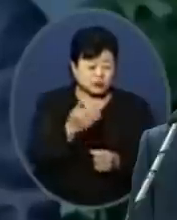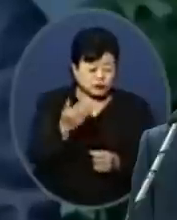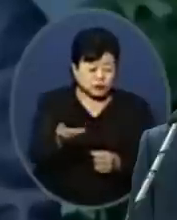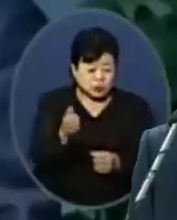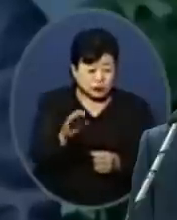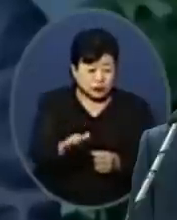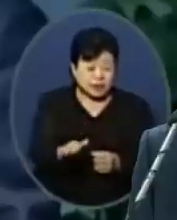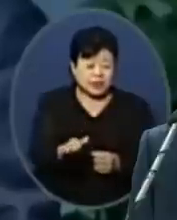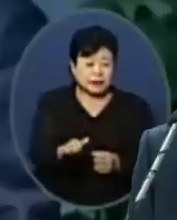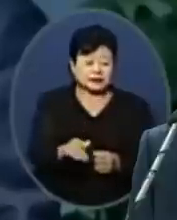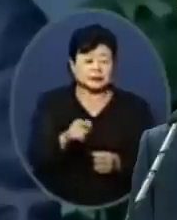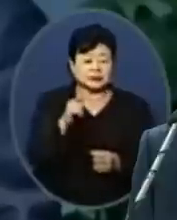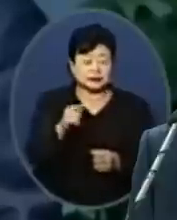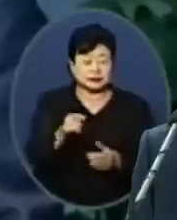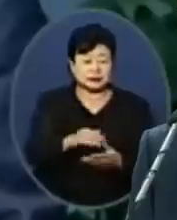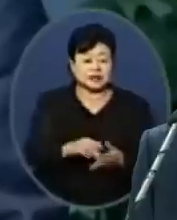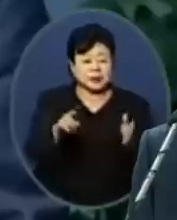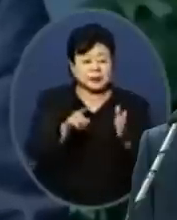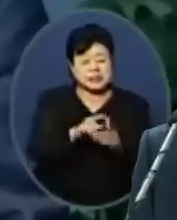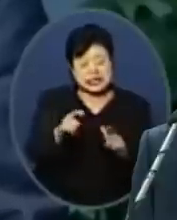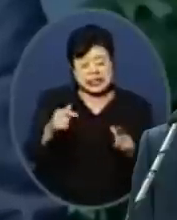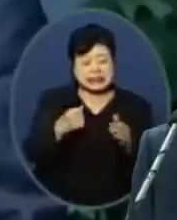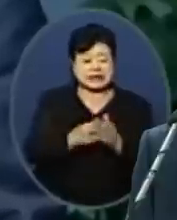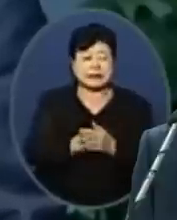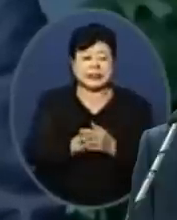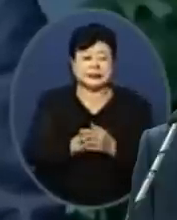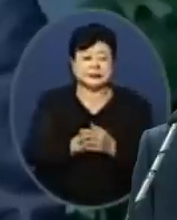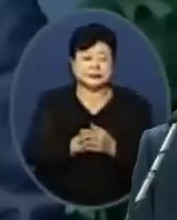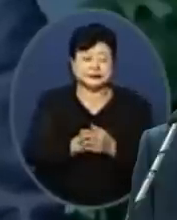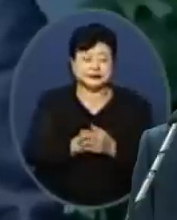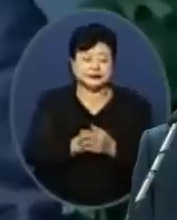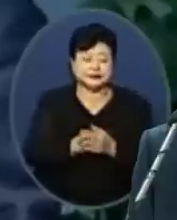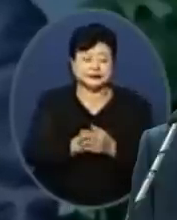주었지만은 그것을 믿지 않았었습니다.